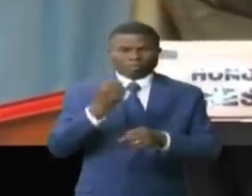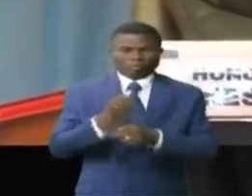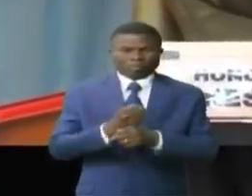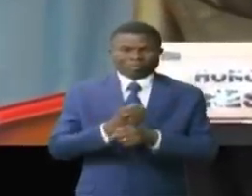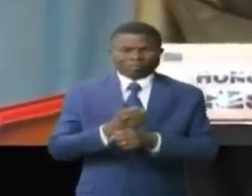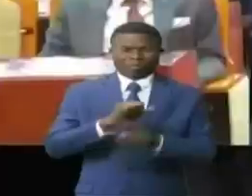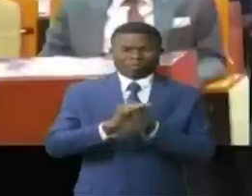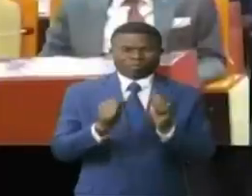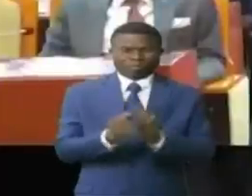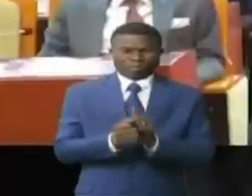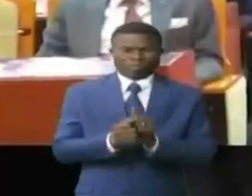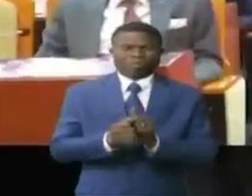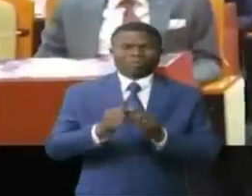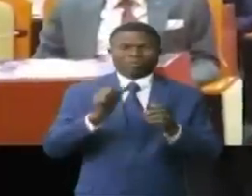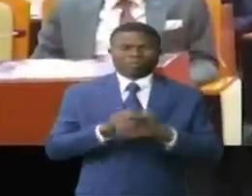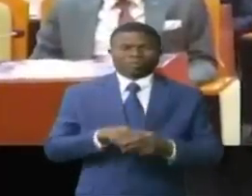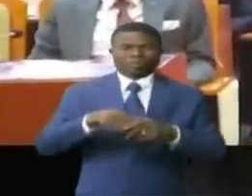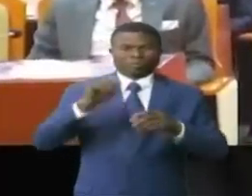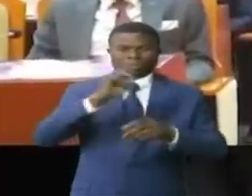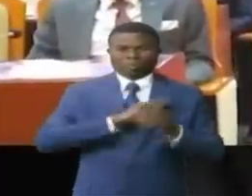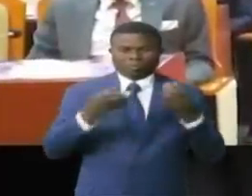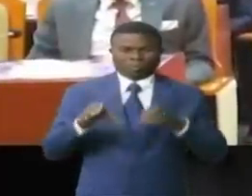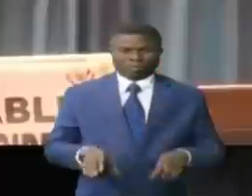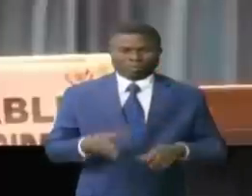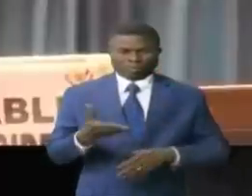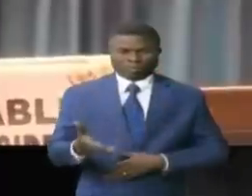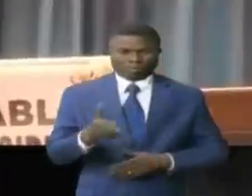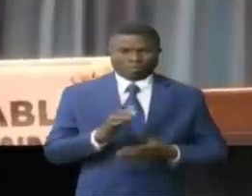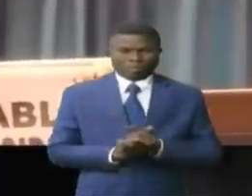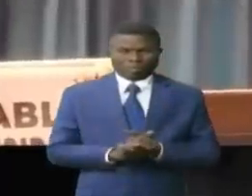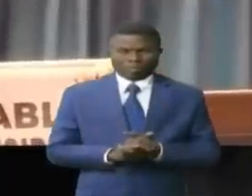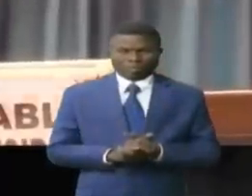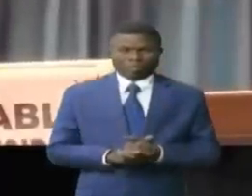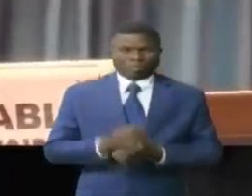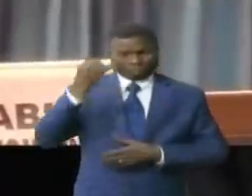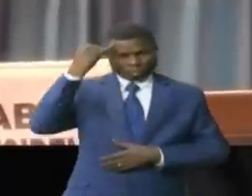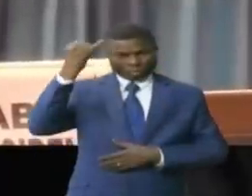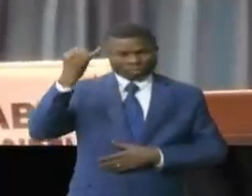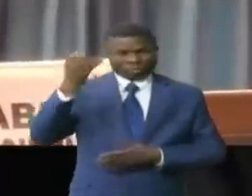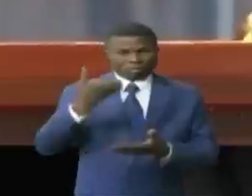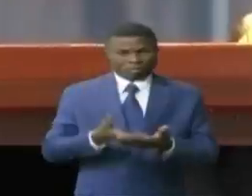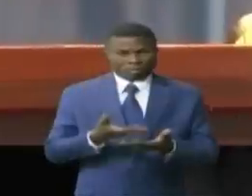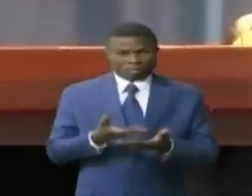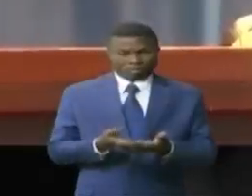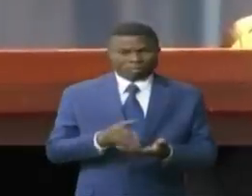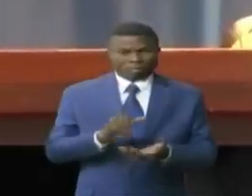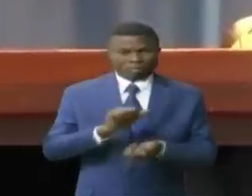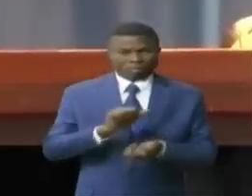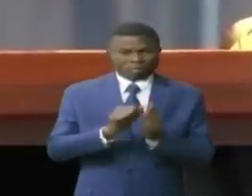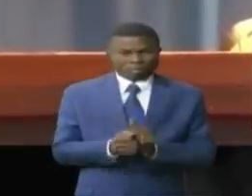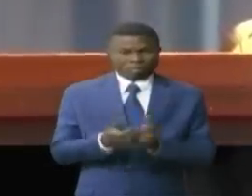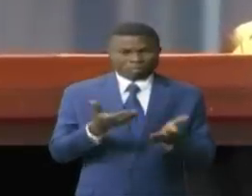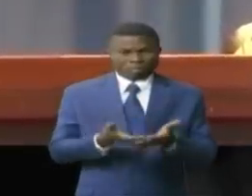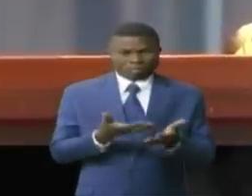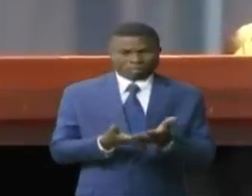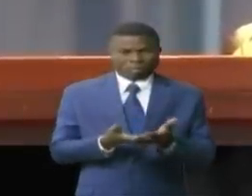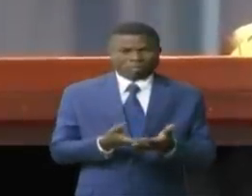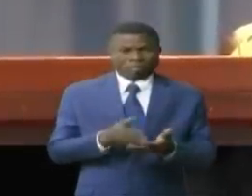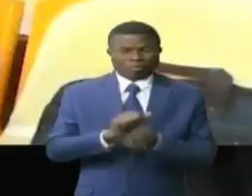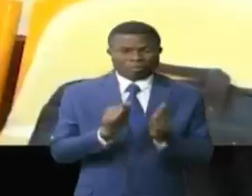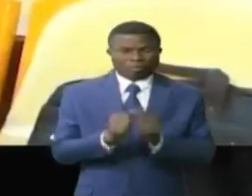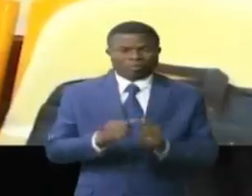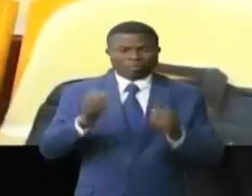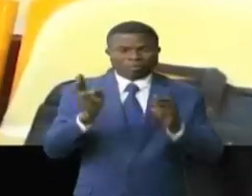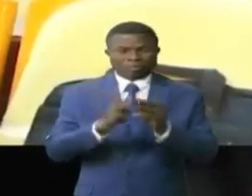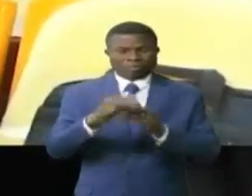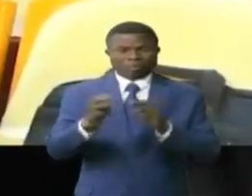l'ordre environnementaliste en République démocratique du Congo. Une initiative de la députée nationale Angèle Tabou, questeur de la Chambre